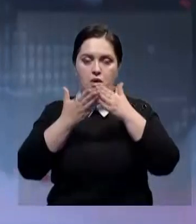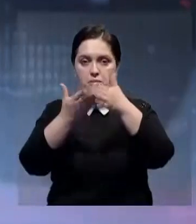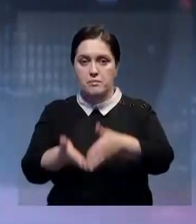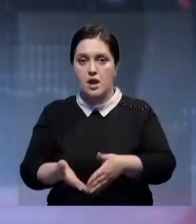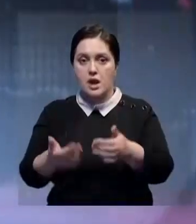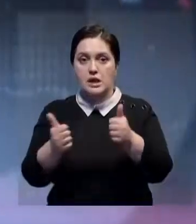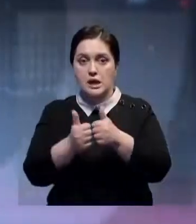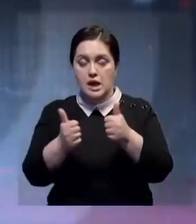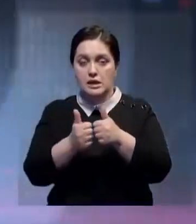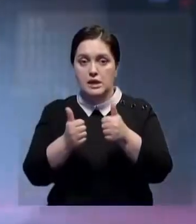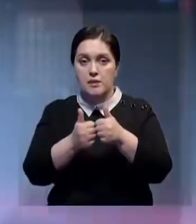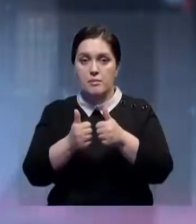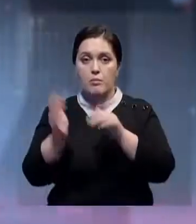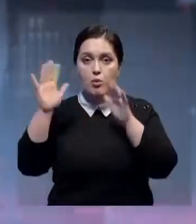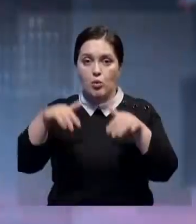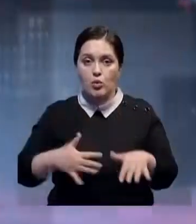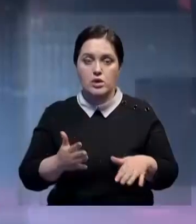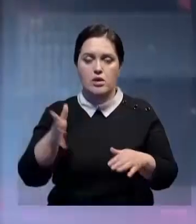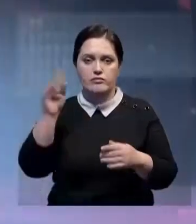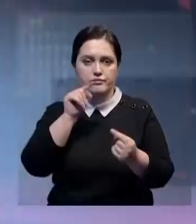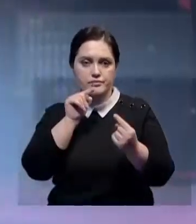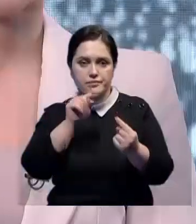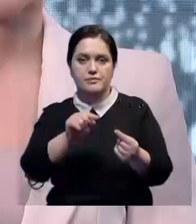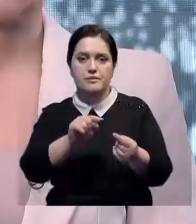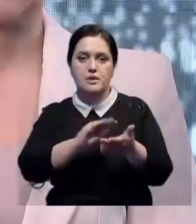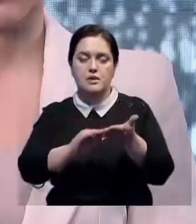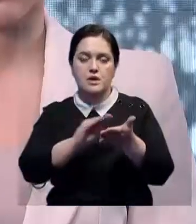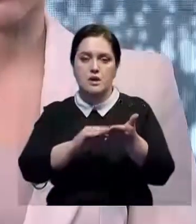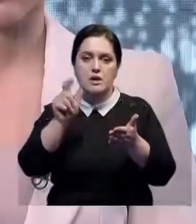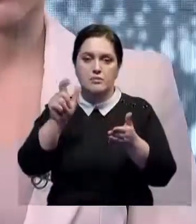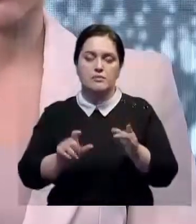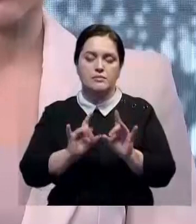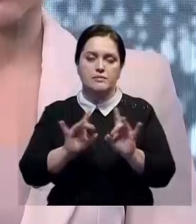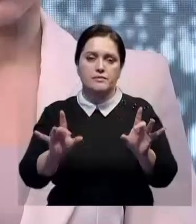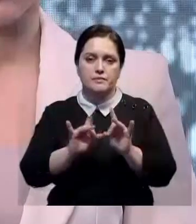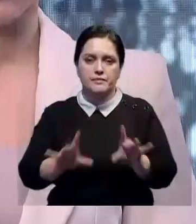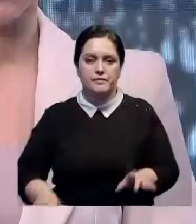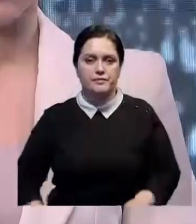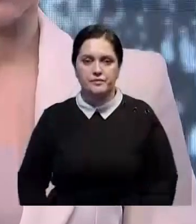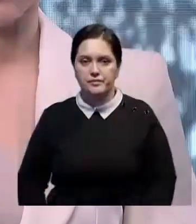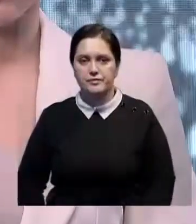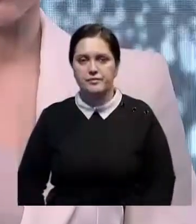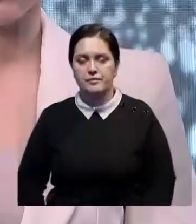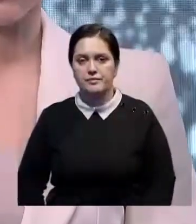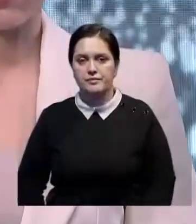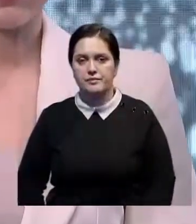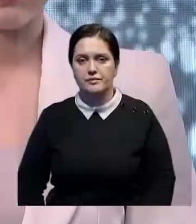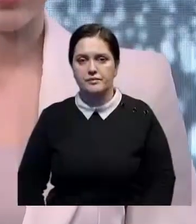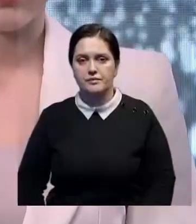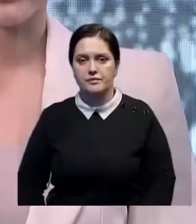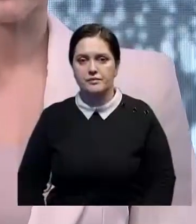страны. Действия Пхеньяна осудили в ряде государств. Подробнее расскажет наш международный обозреватель Вероника Боярова. Вероника, привет. Тебе